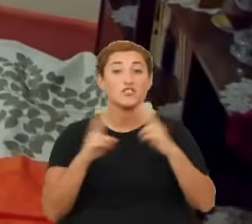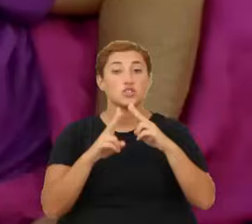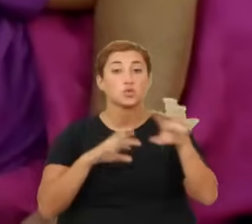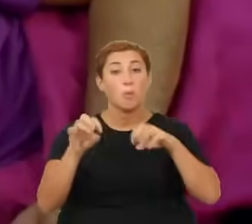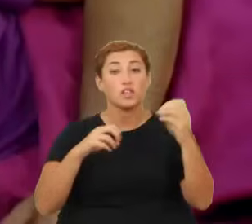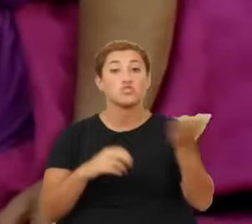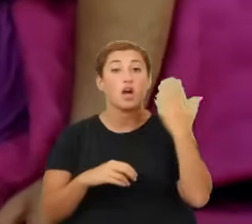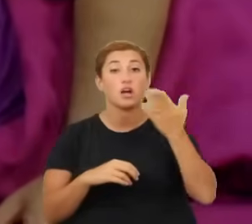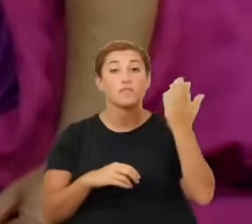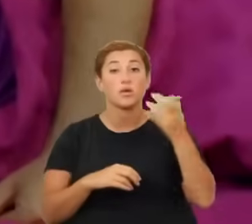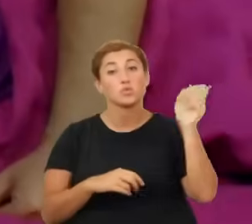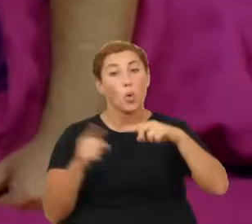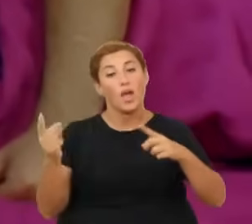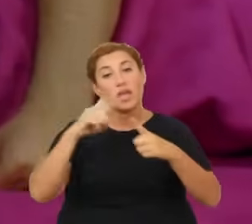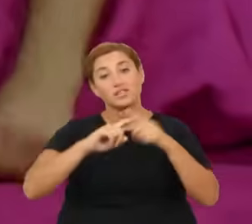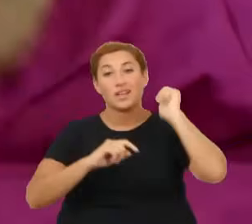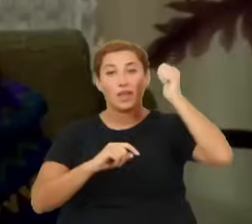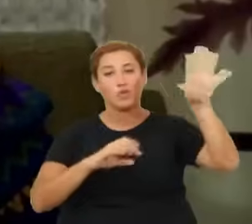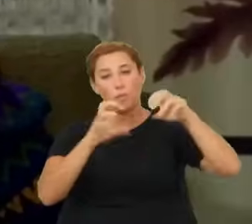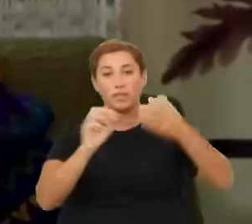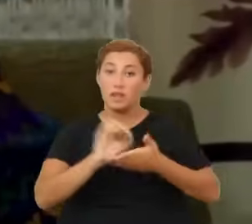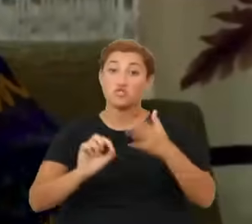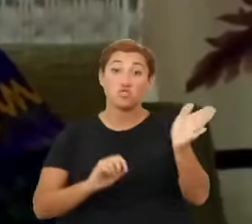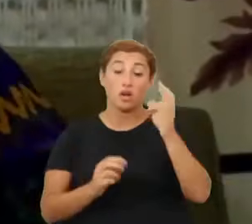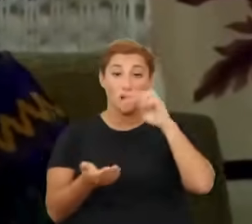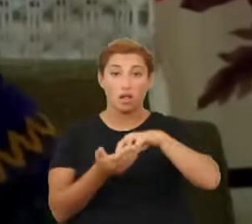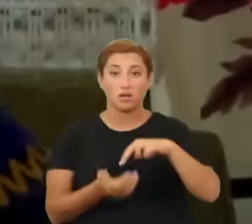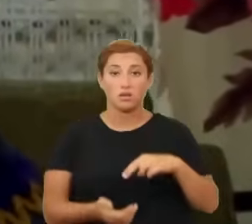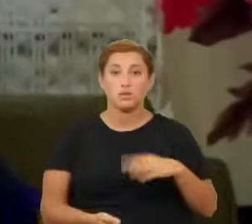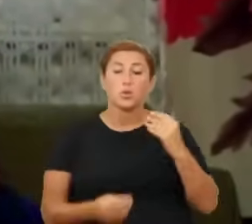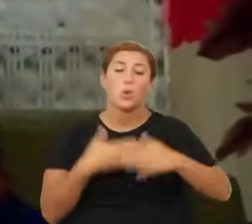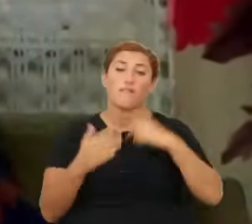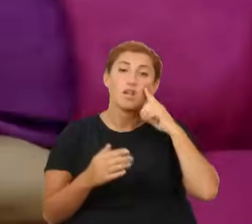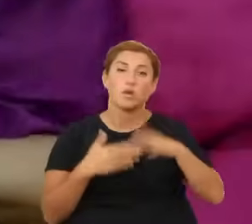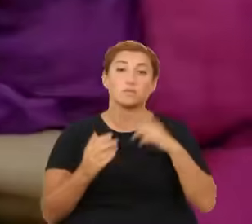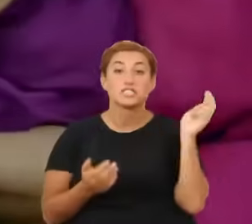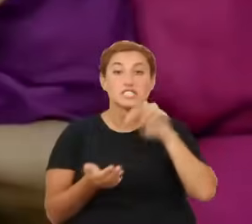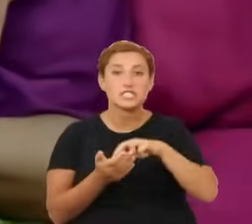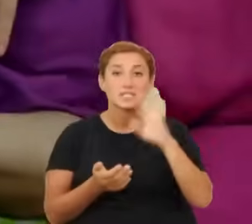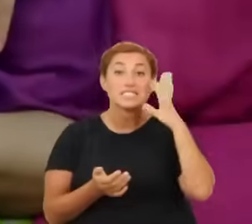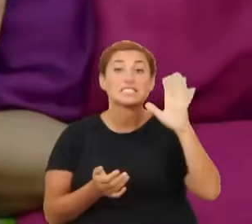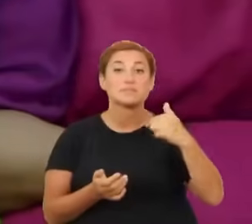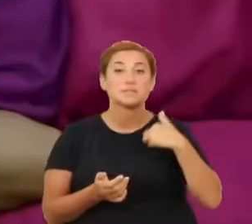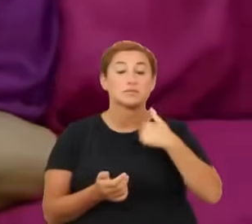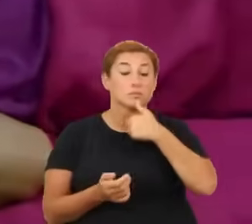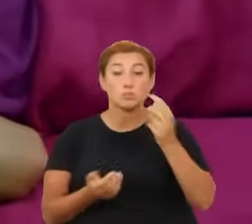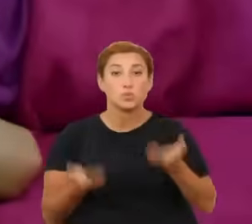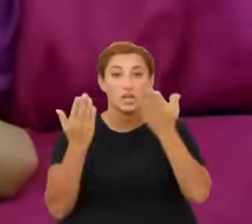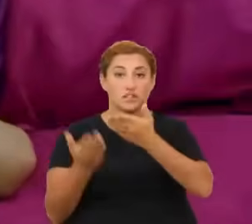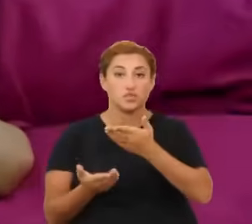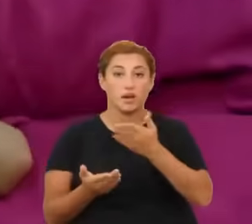toplanacak. Ondan sonra onlar da yazılacak buraya. Hadi kalk. Çok yoruldum. Vallahi yoruldum. Kalk. Dinle bana babamı